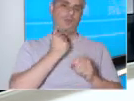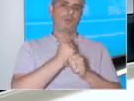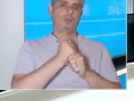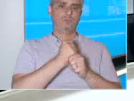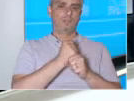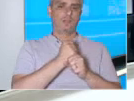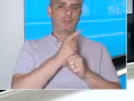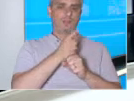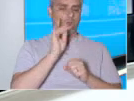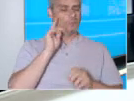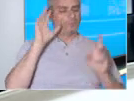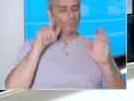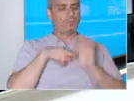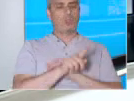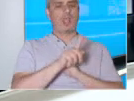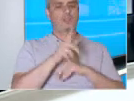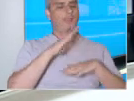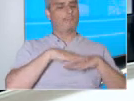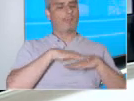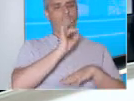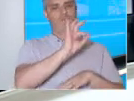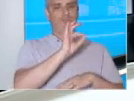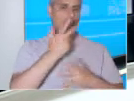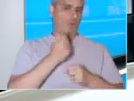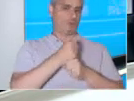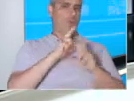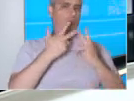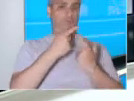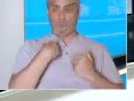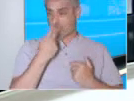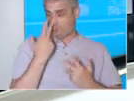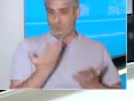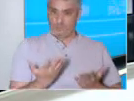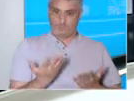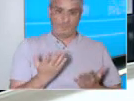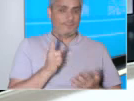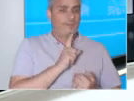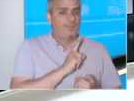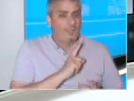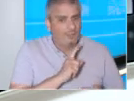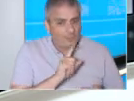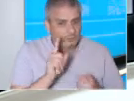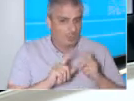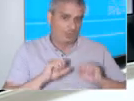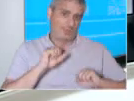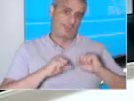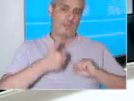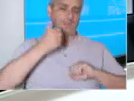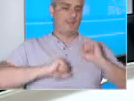שאתה בוגד בשליחותך הציבורית, אם אפשר לומר בצורה כזאת, ואנחנו רואים את זה אפרופו... אסור להנהגה להתנהג כמו שיקור.